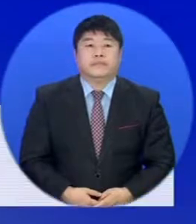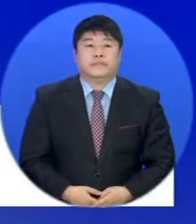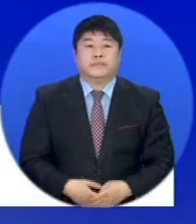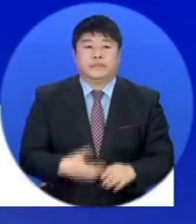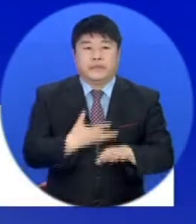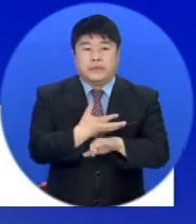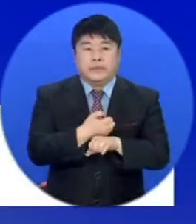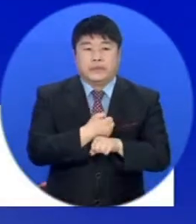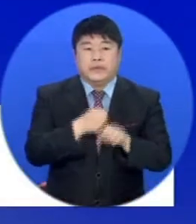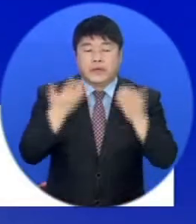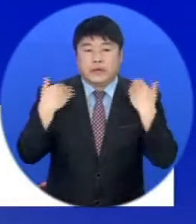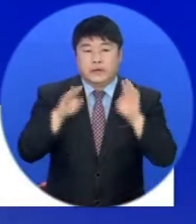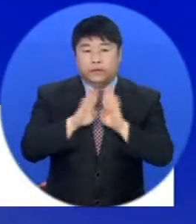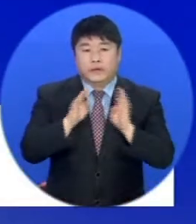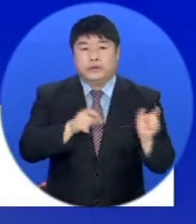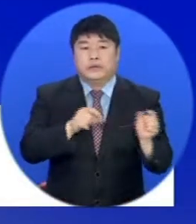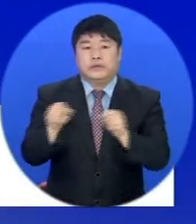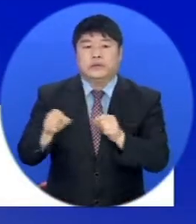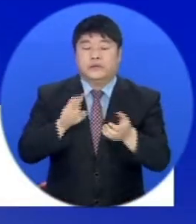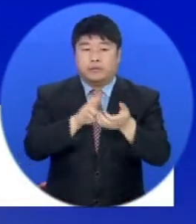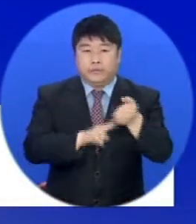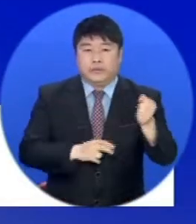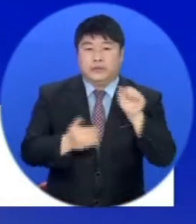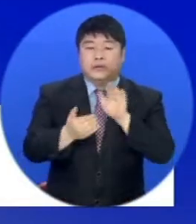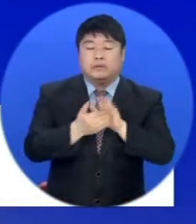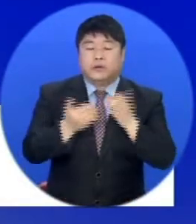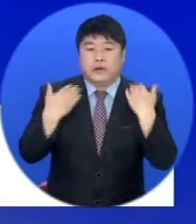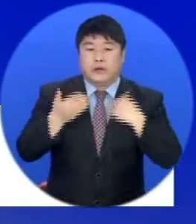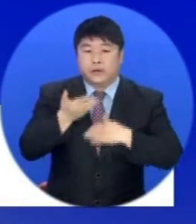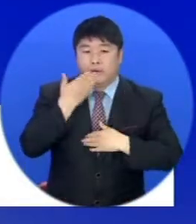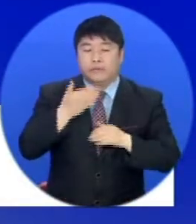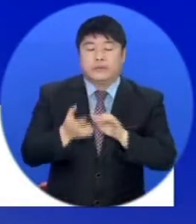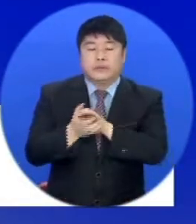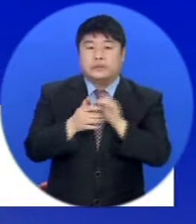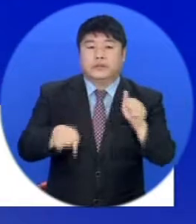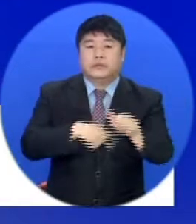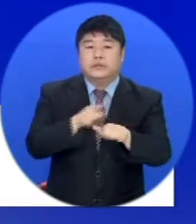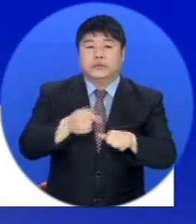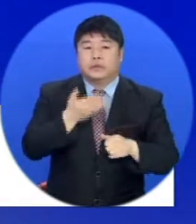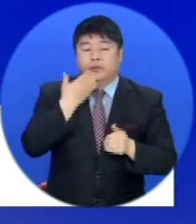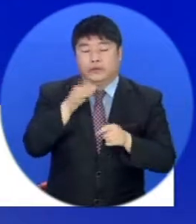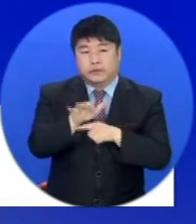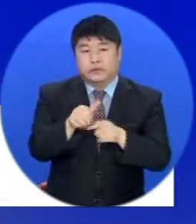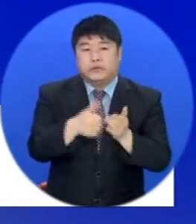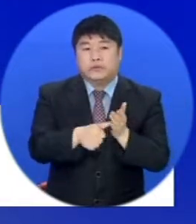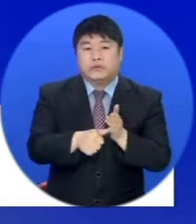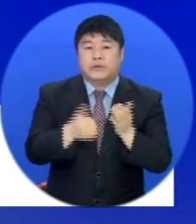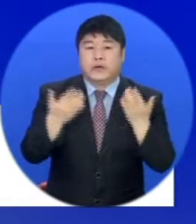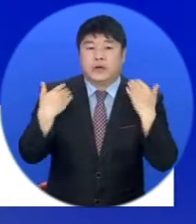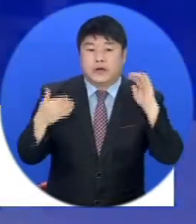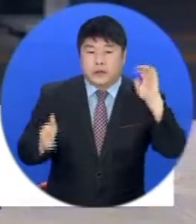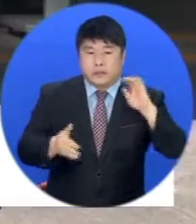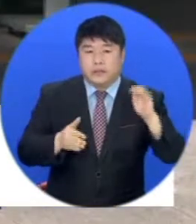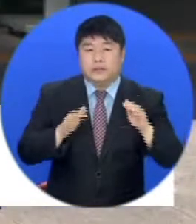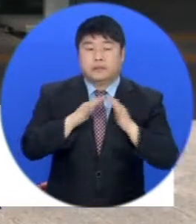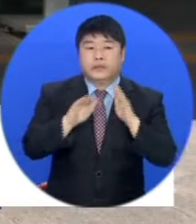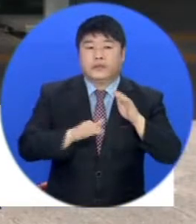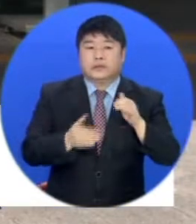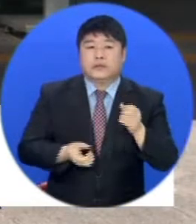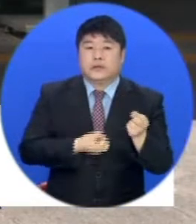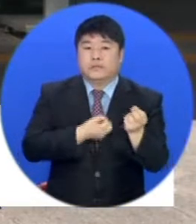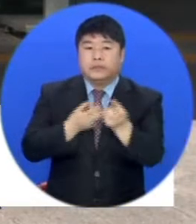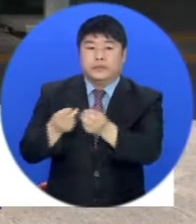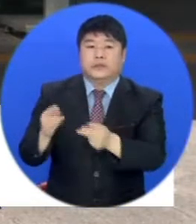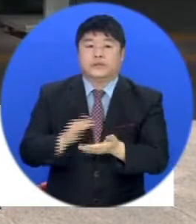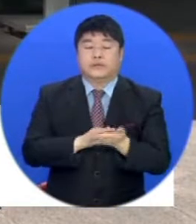개학 연기로 판로가 막힌 학교 급식용 친환경 농산물이 학생들 가정에 배달되고 있습니다.